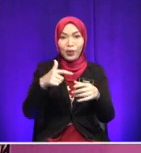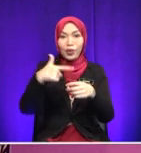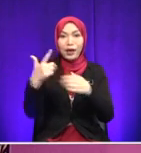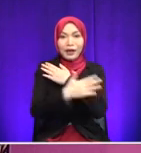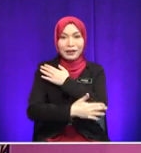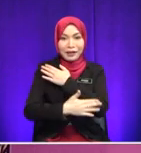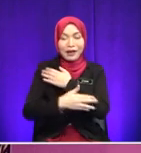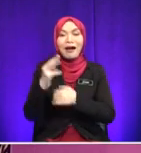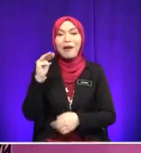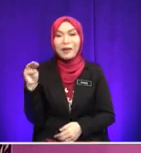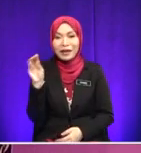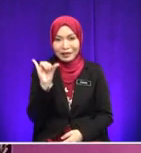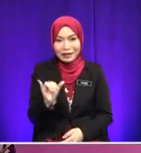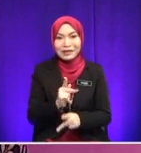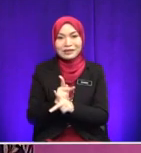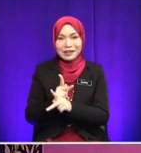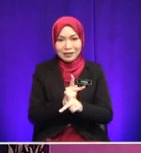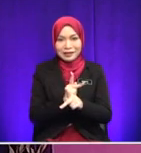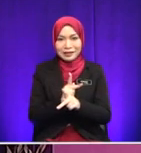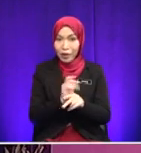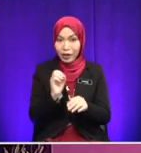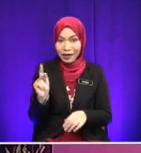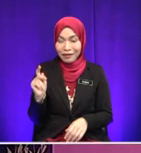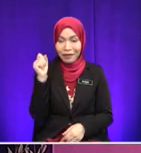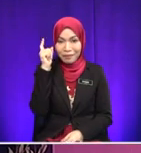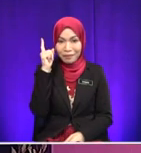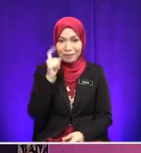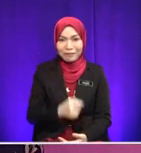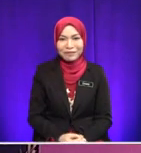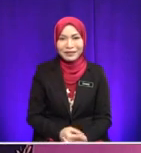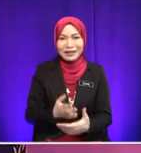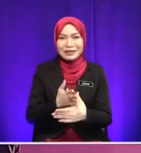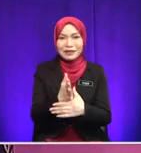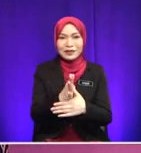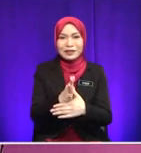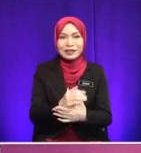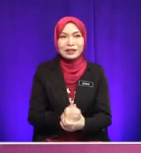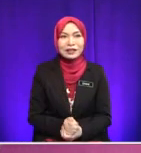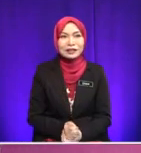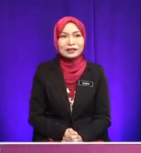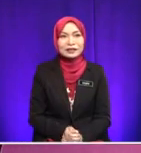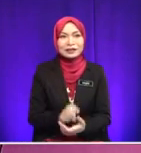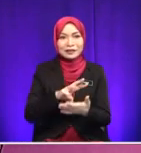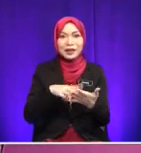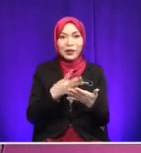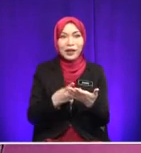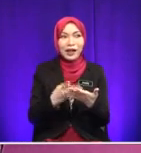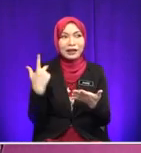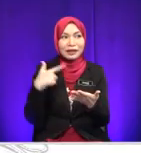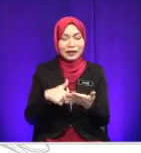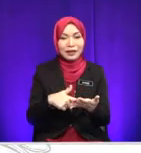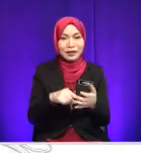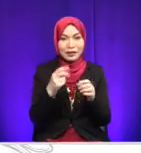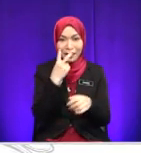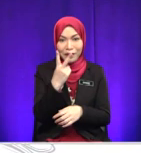berada di luar negara. Baik, jadi seterusnya kita ada lagi infografik. Siapa yang ingin menyahut cabaran?